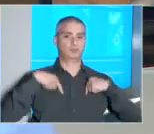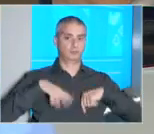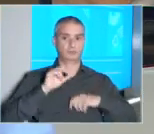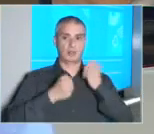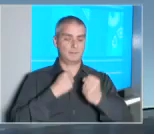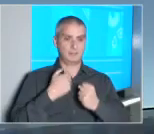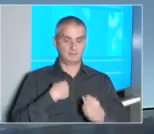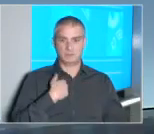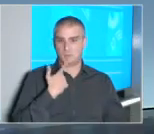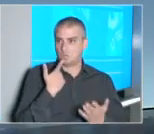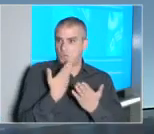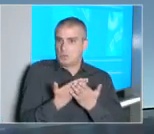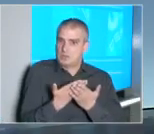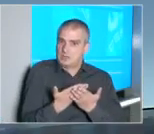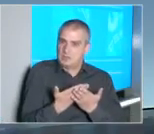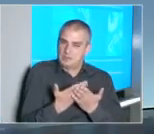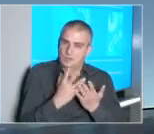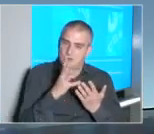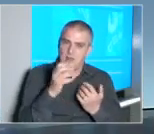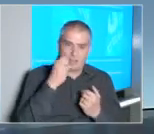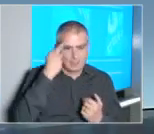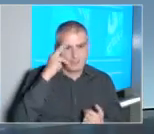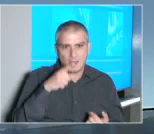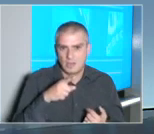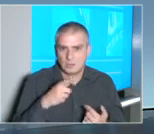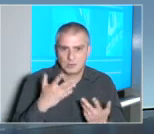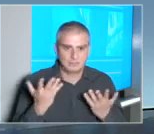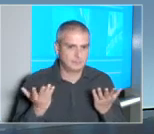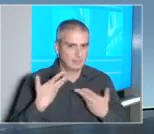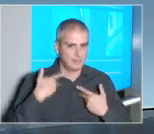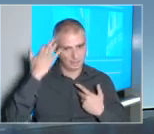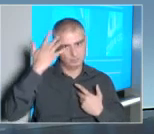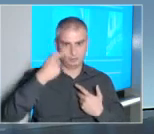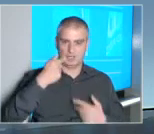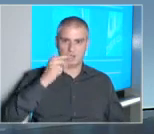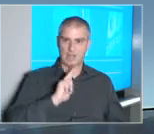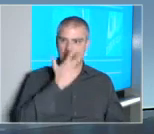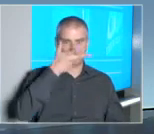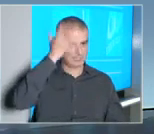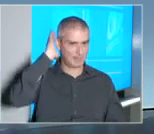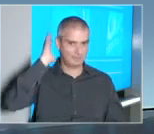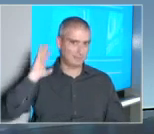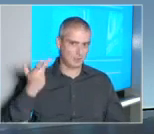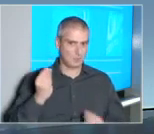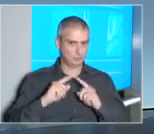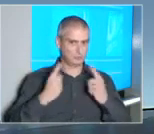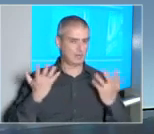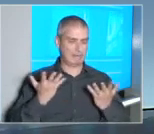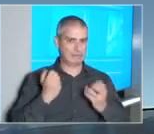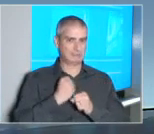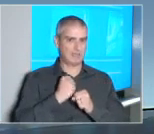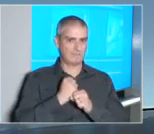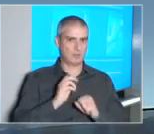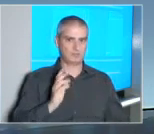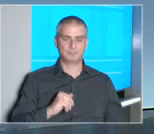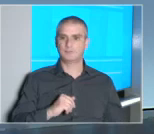ש... אני חושב שאולי לקחתם את הרעיון הזה, קיבלתם השראה מגנץ ולפיד, או שזה משהו אחר? איך זה אמור לעבוד לא, אם